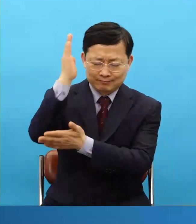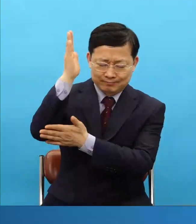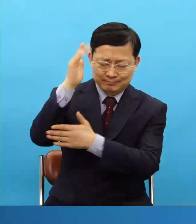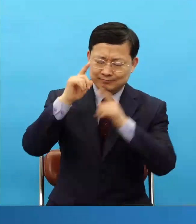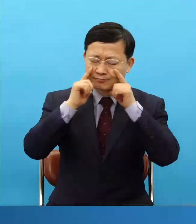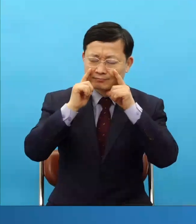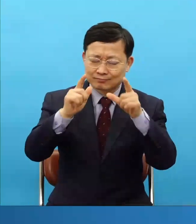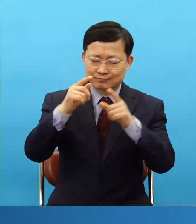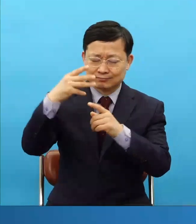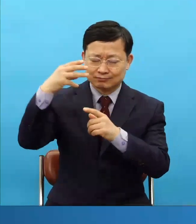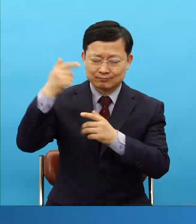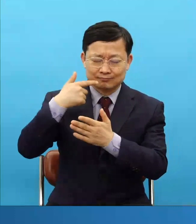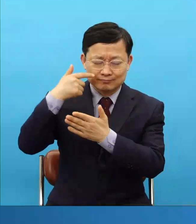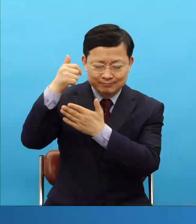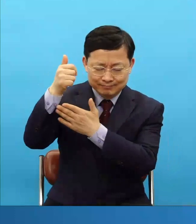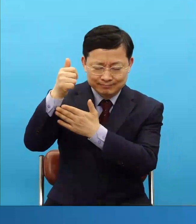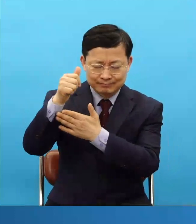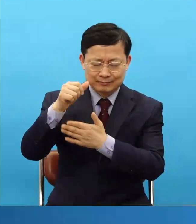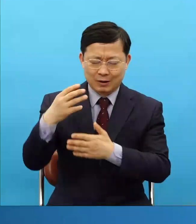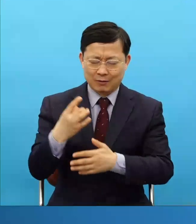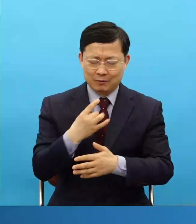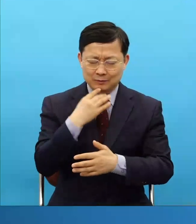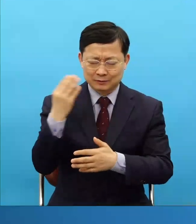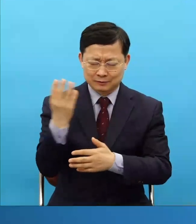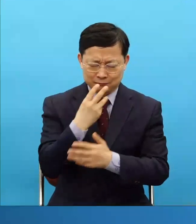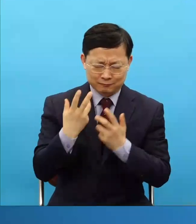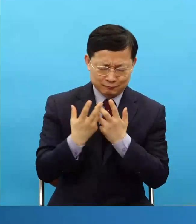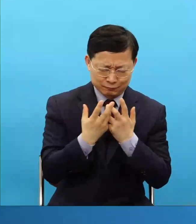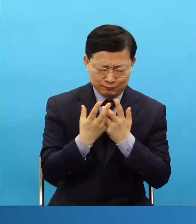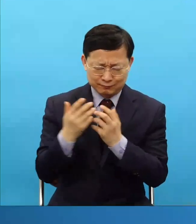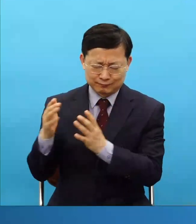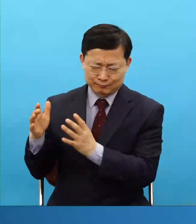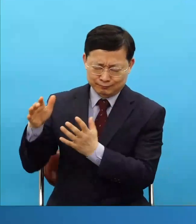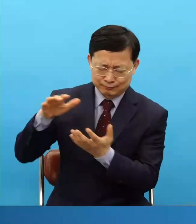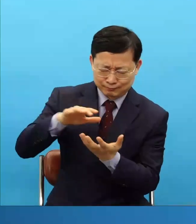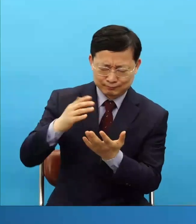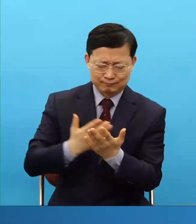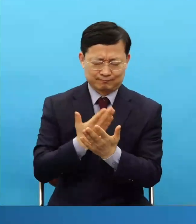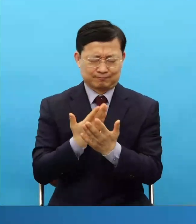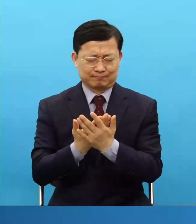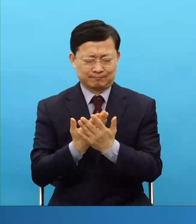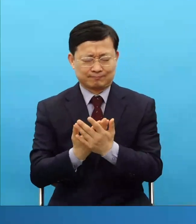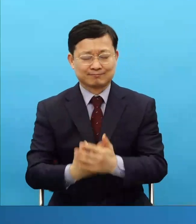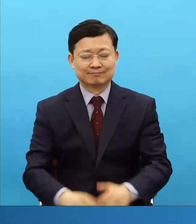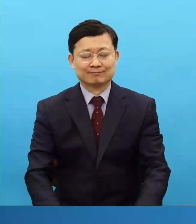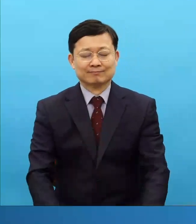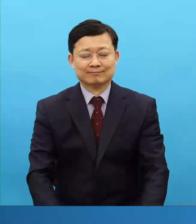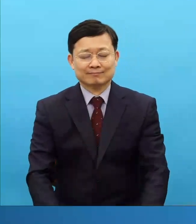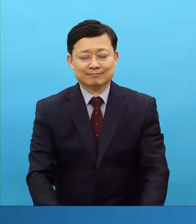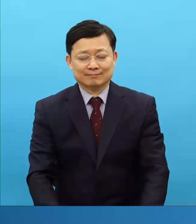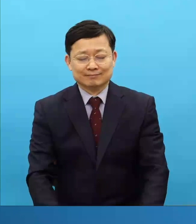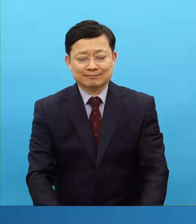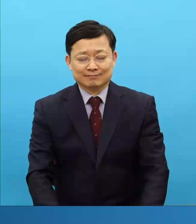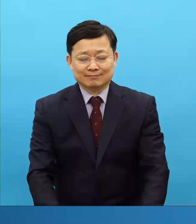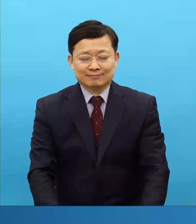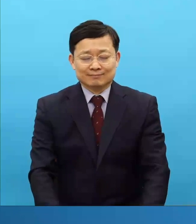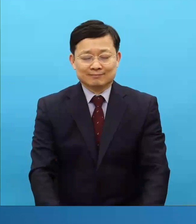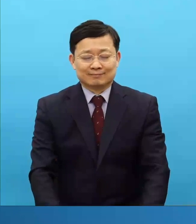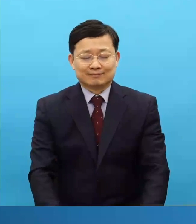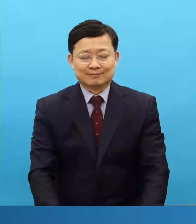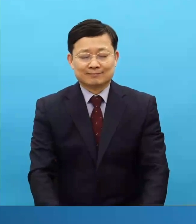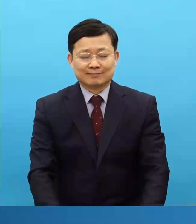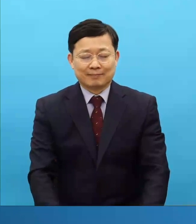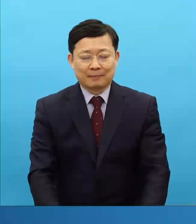전하시는 유광수 목사님께 오직 성령으로 충만케 해주세요. Please fill the preacher, Pastor Ryu Gwang-soo, with only the Holy